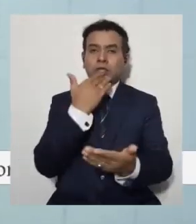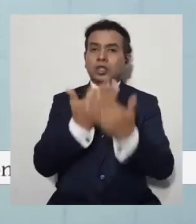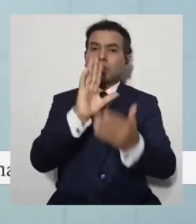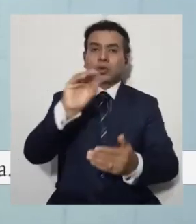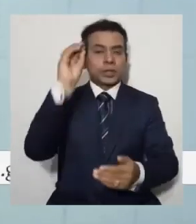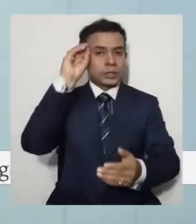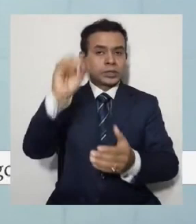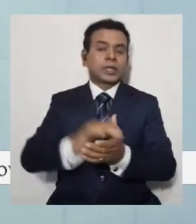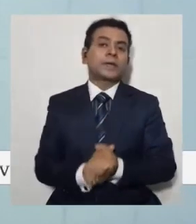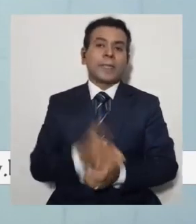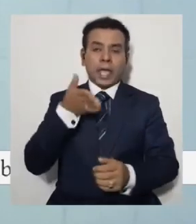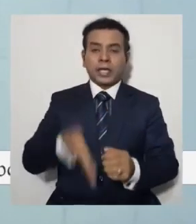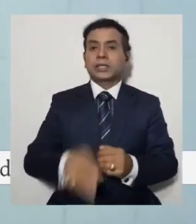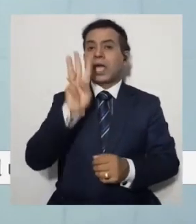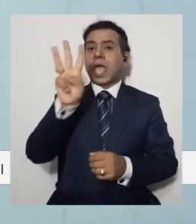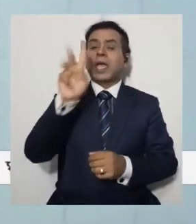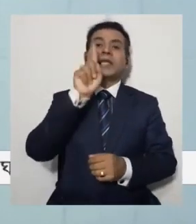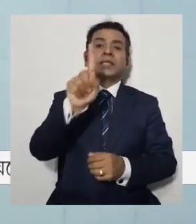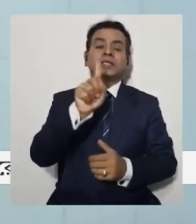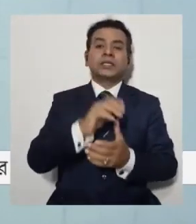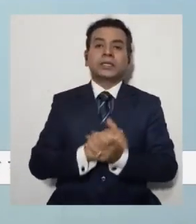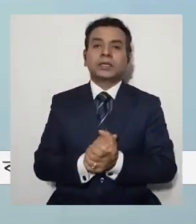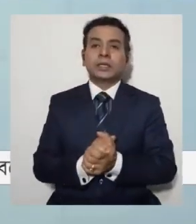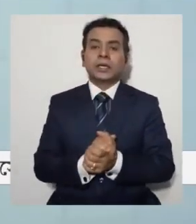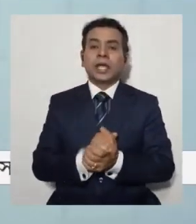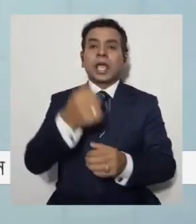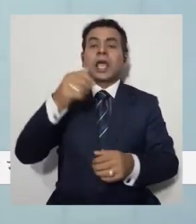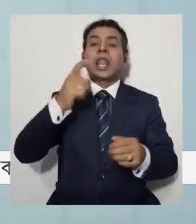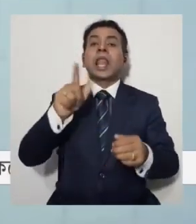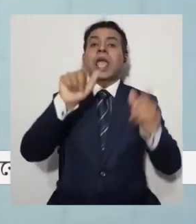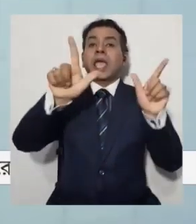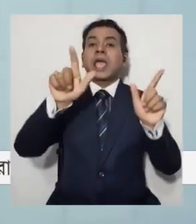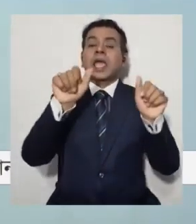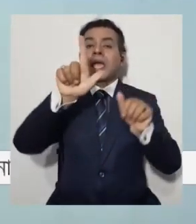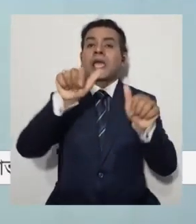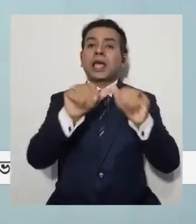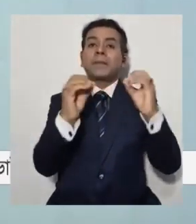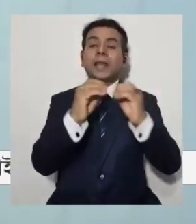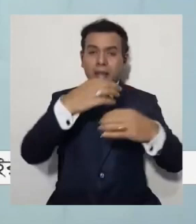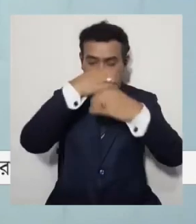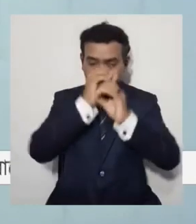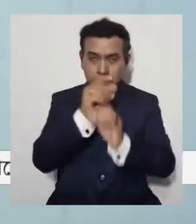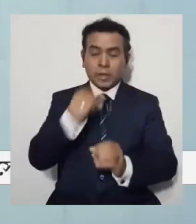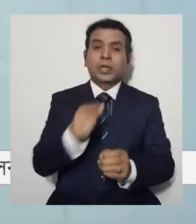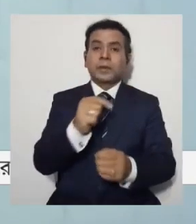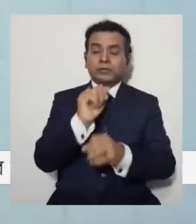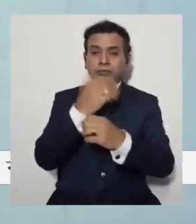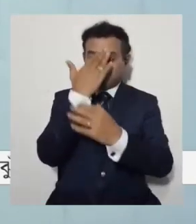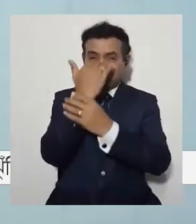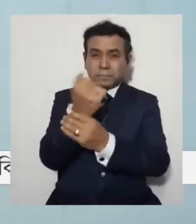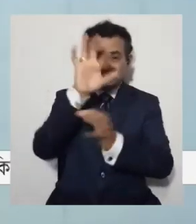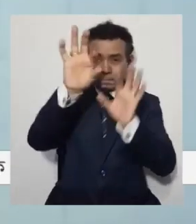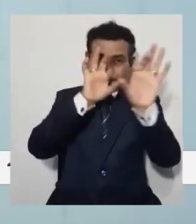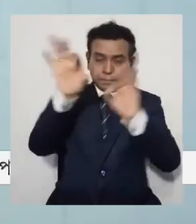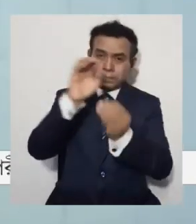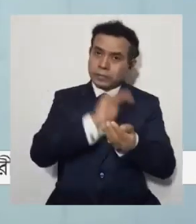31টি ল্যাবের নমুনা সংগ্রহ এবং টেস্ট রিপোর্ট আপনাদেরকে জানাবো। আমাদের সাথে নতুন সংযোজিত হয়েছে সেন্ট্রাল পুলিশ হসপিটাল